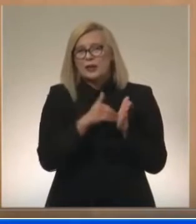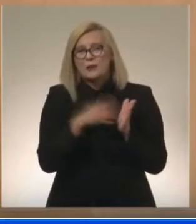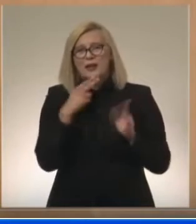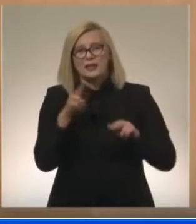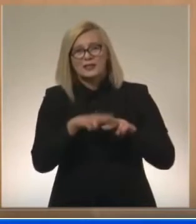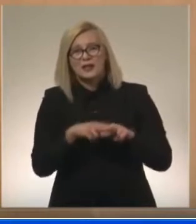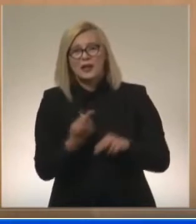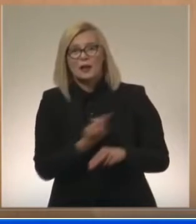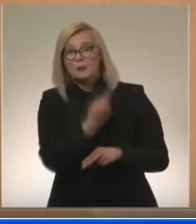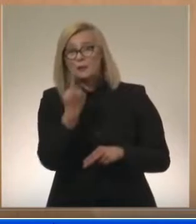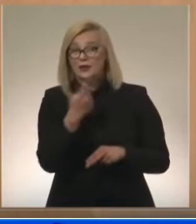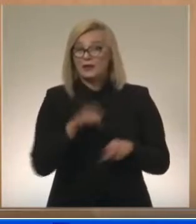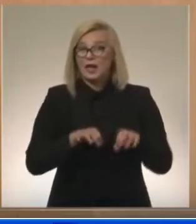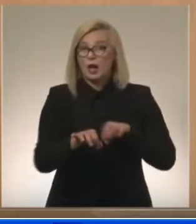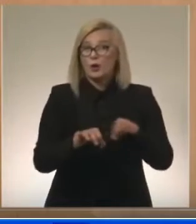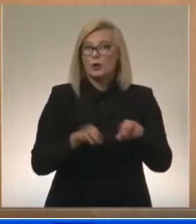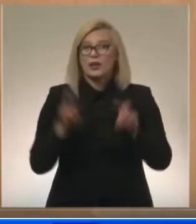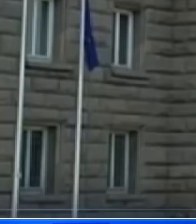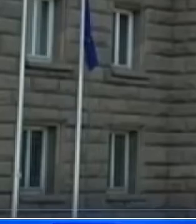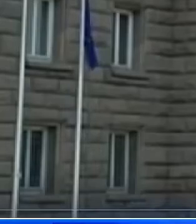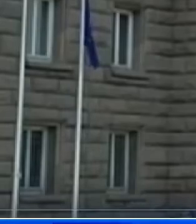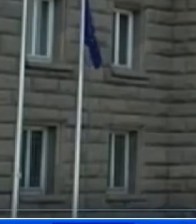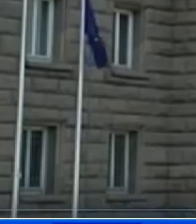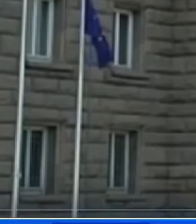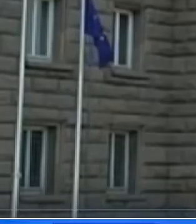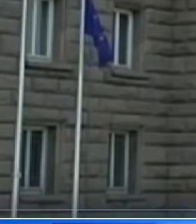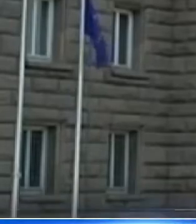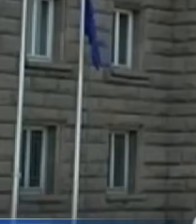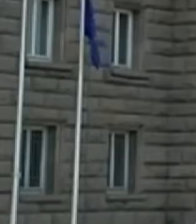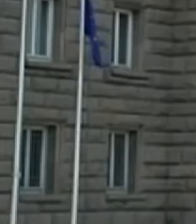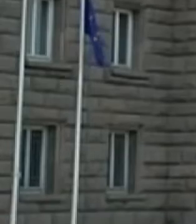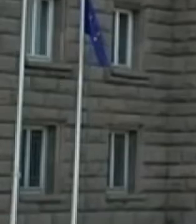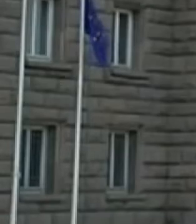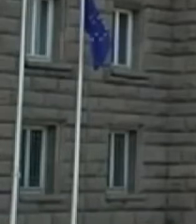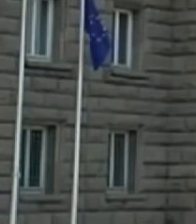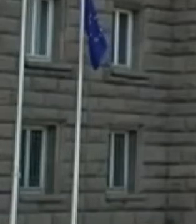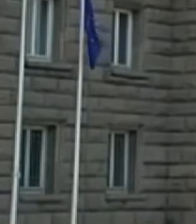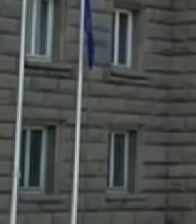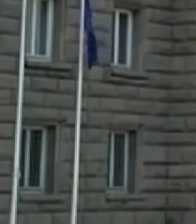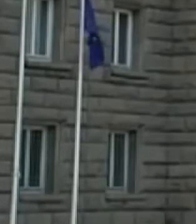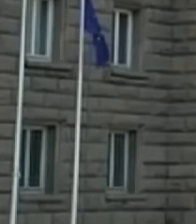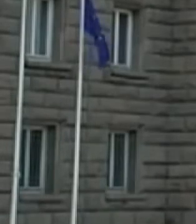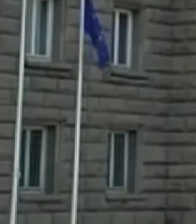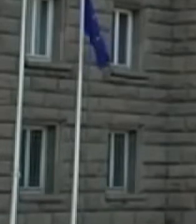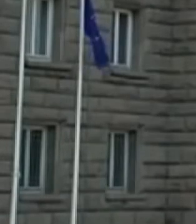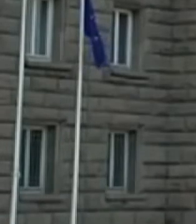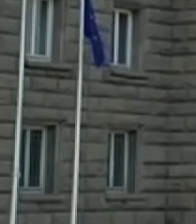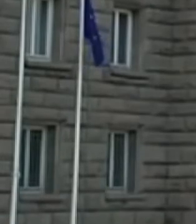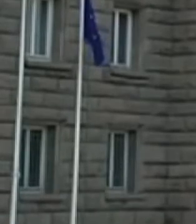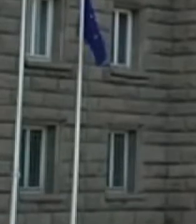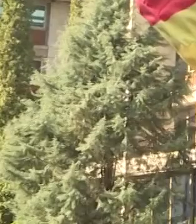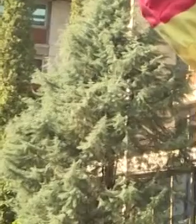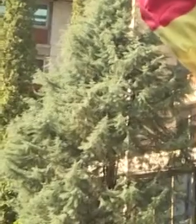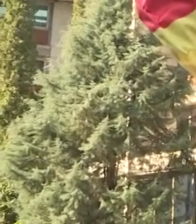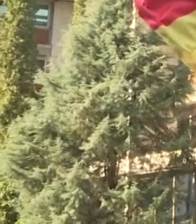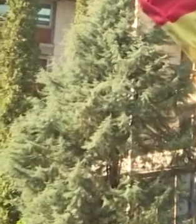Kryeministri bulgar Kiril Petkov është optimist për gjetjen e një zgjidhje për problemin mes Maqedonisë së Veriut dhe Bullgarisë. Petkov nga takimi i